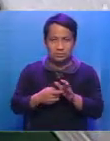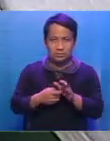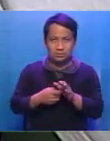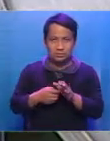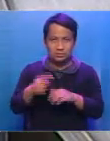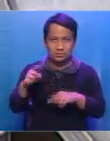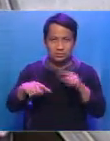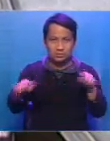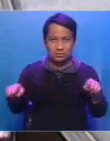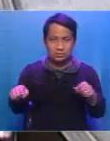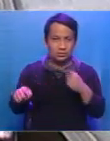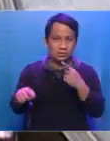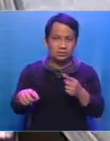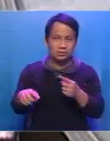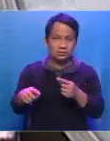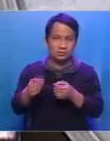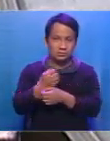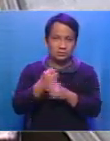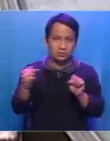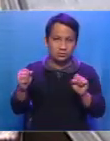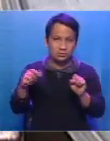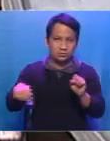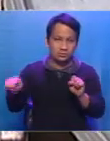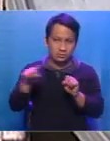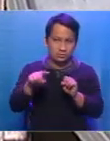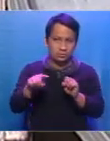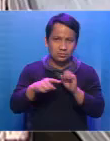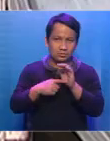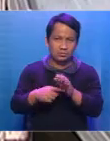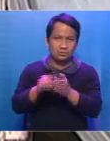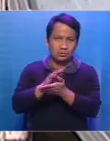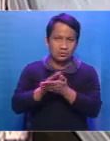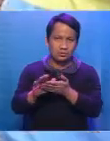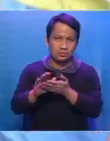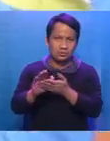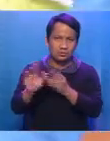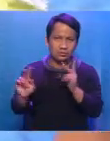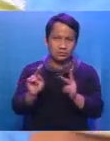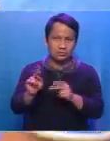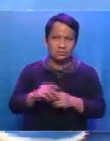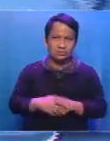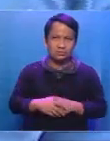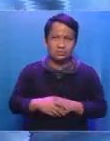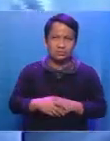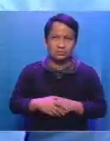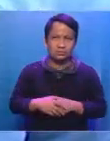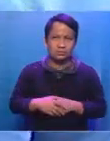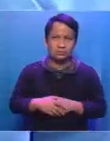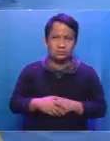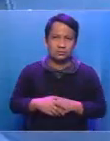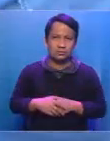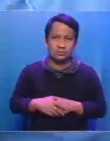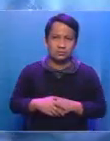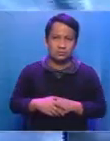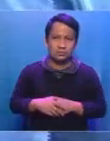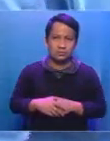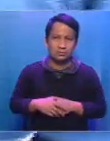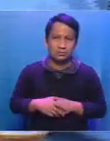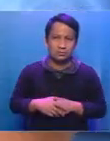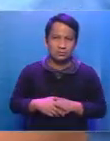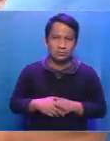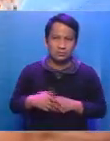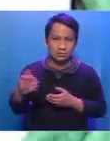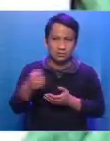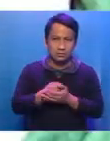dumi para masiguro naman yung sanitation ng lugar. Lunes at Huwebes ang koleksyon ng dumi, maaari